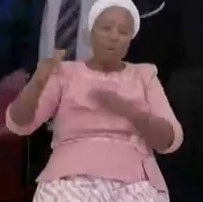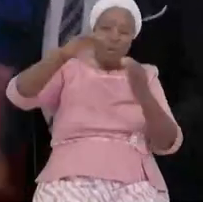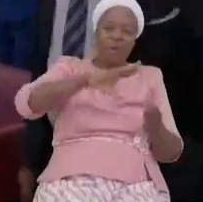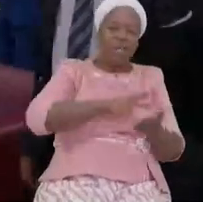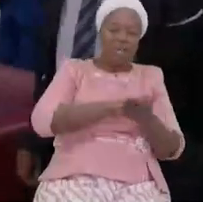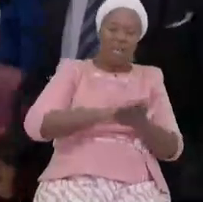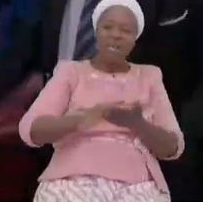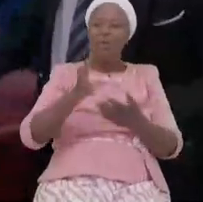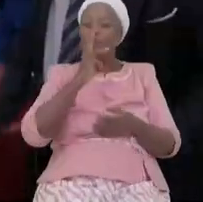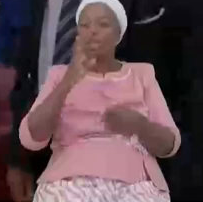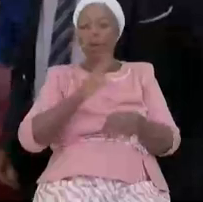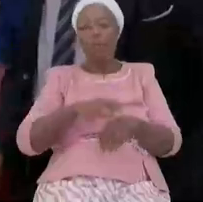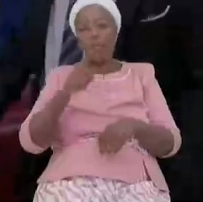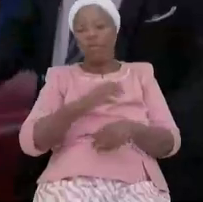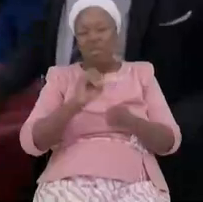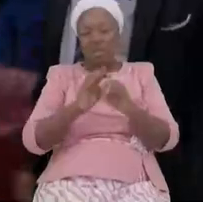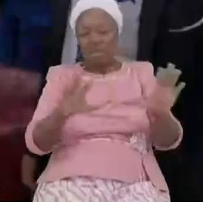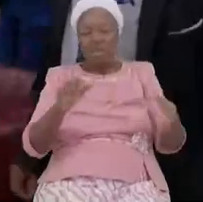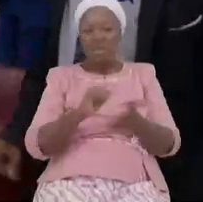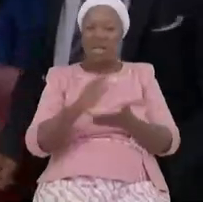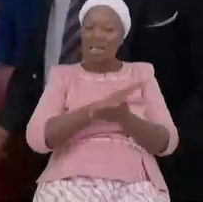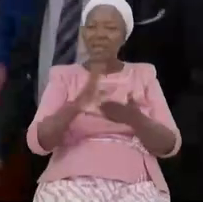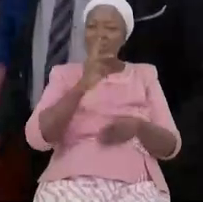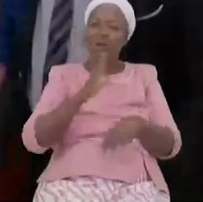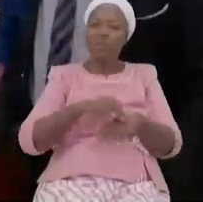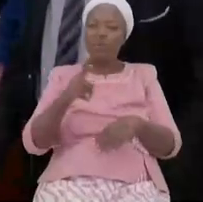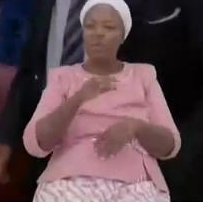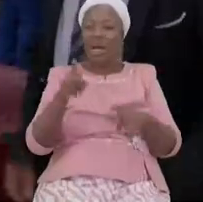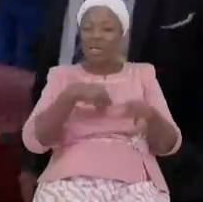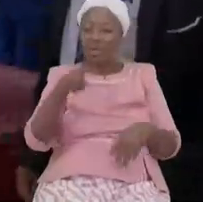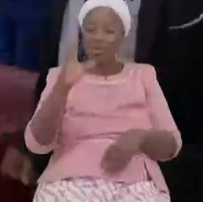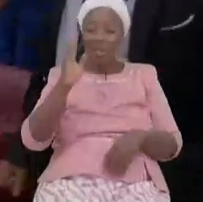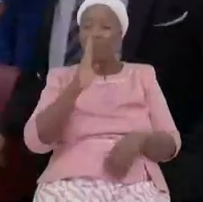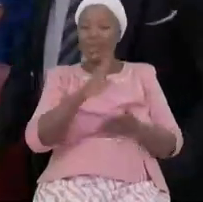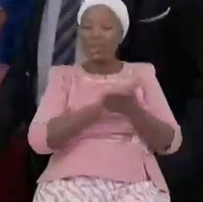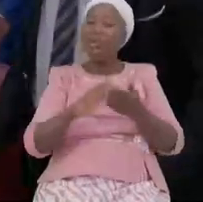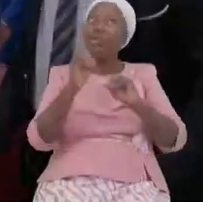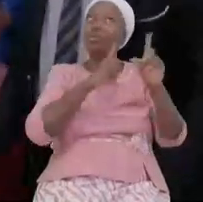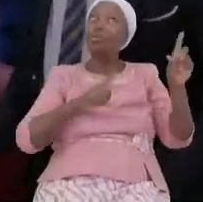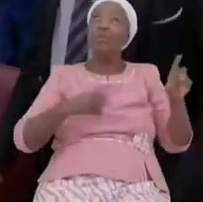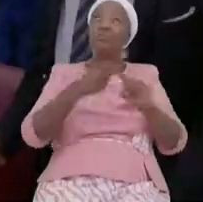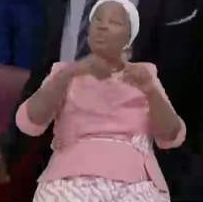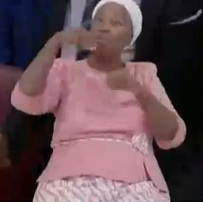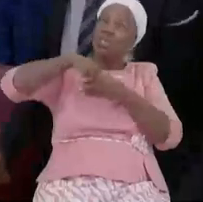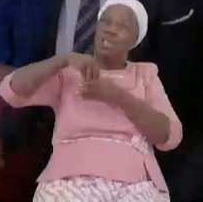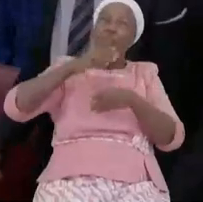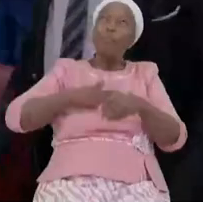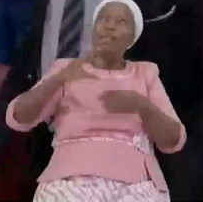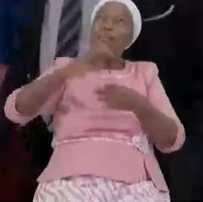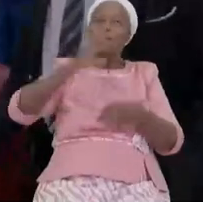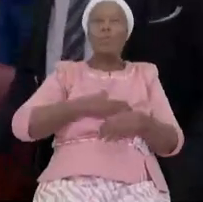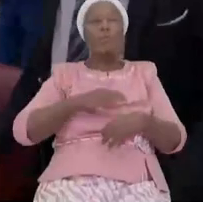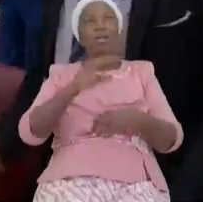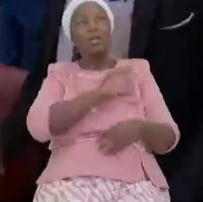pure. Et vous serez purifiés. Seigneur de l'intérieur, corps, âme, esprit, mon cœur,